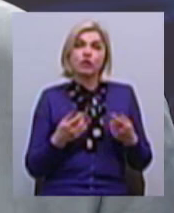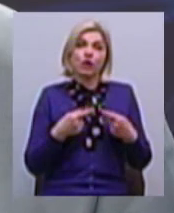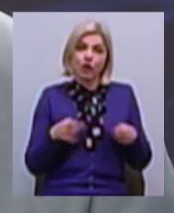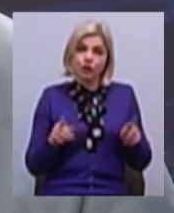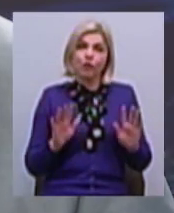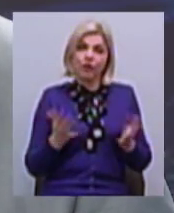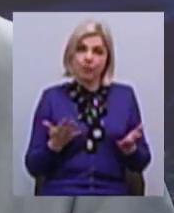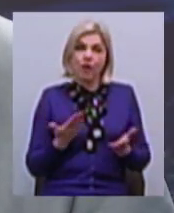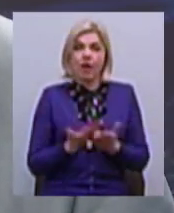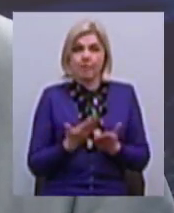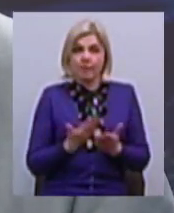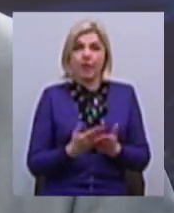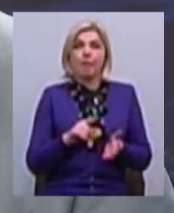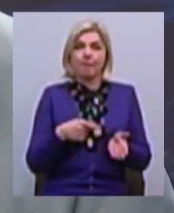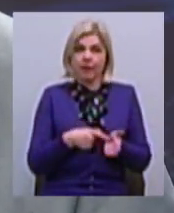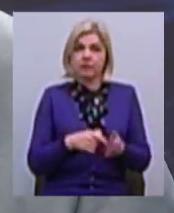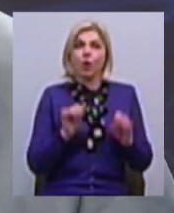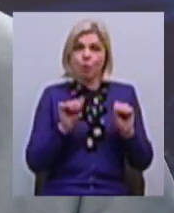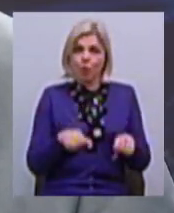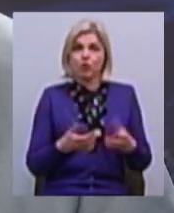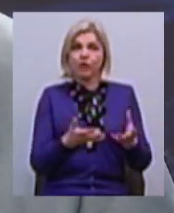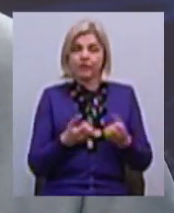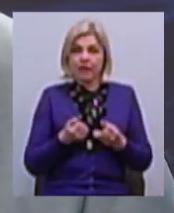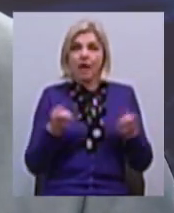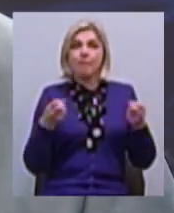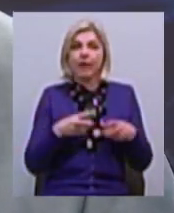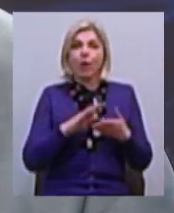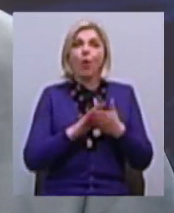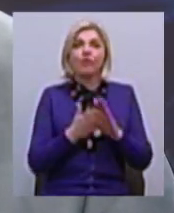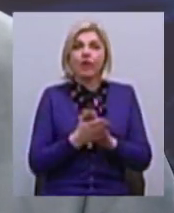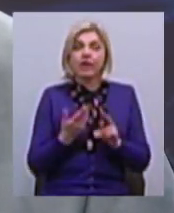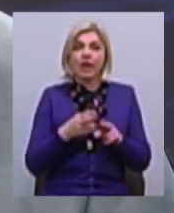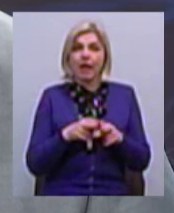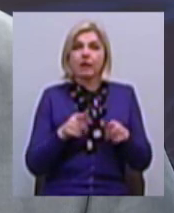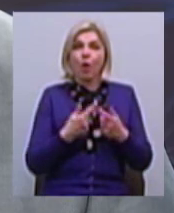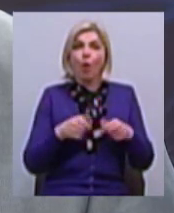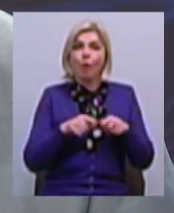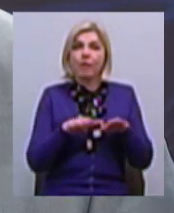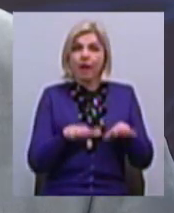якщо місто зможе взяти у концесію цей об'єкт, то